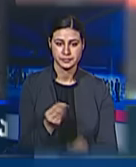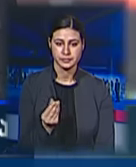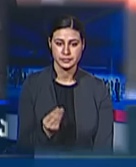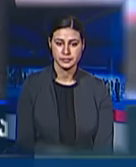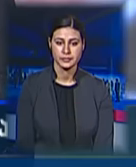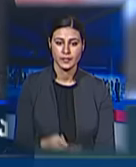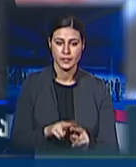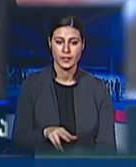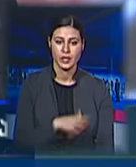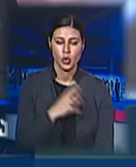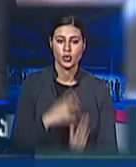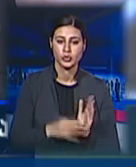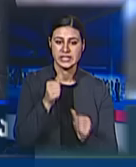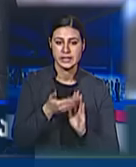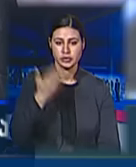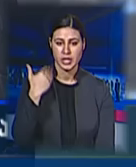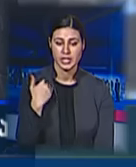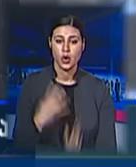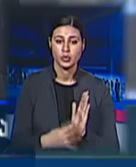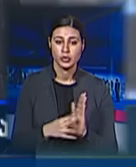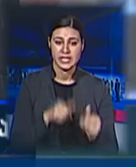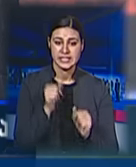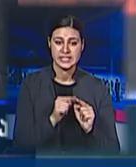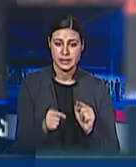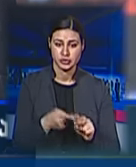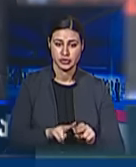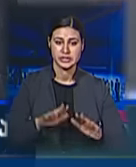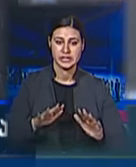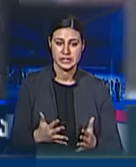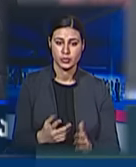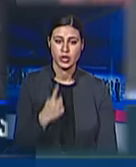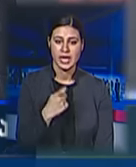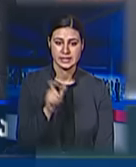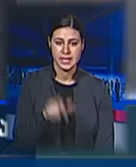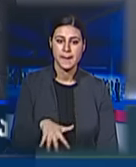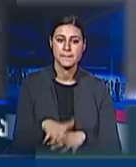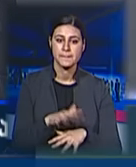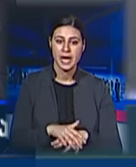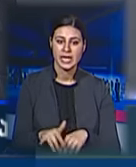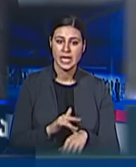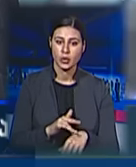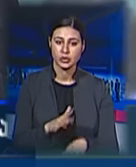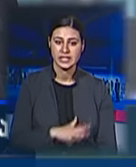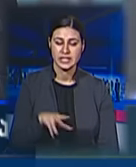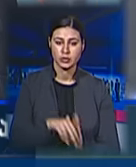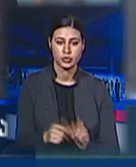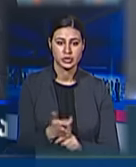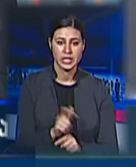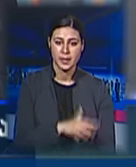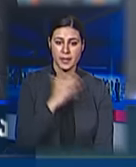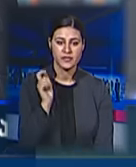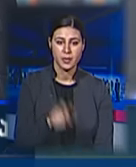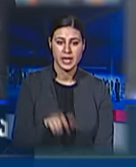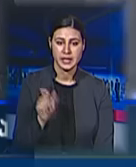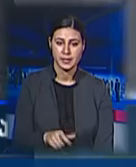თანხას. ესენი ხდებოდა 90-იან წლებში. 90-იან წლებში რო ეს ხდებოდა, ასობით ბანკი გაკოტრდა საქართველოში და ძალიან ბევრმა